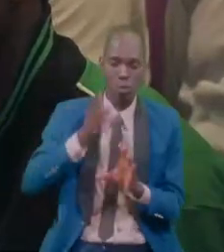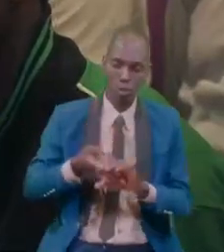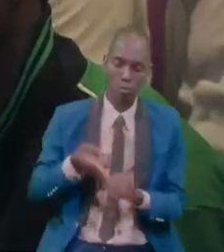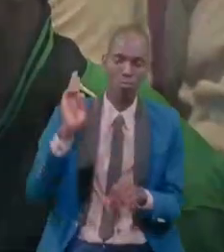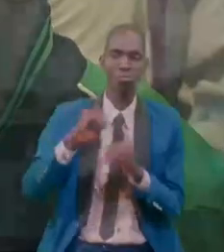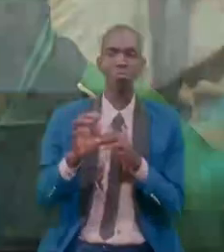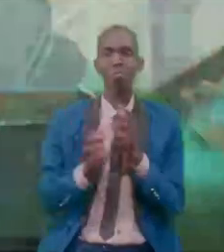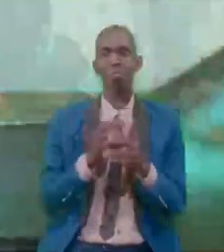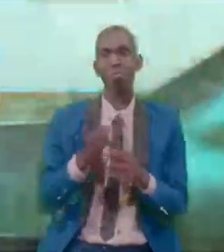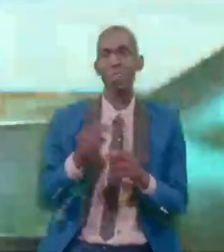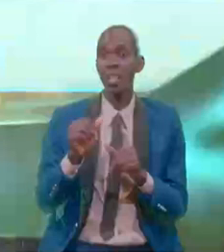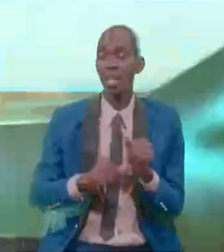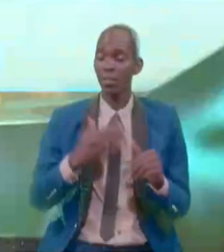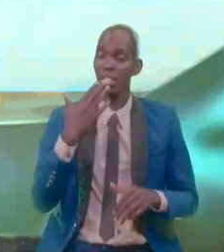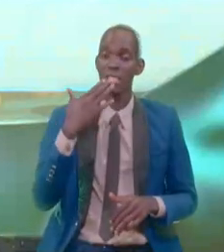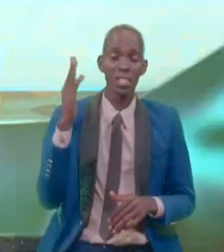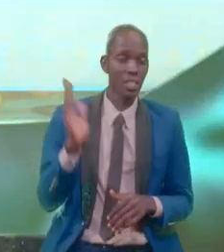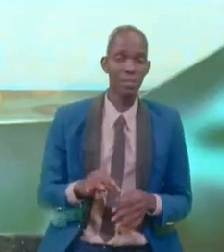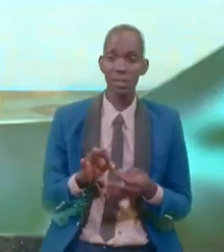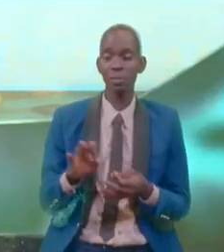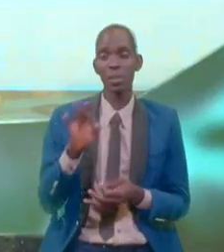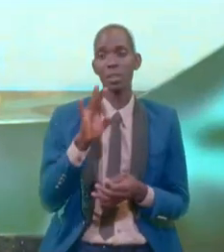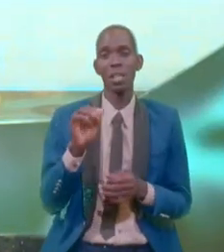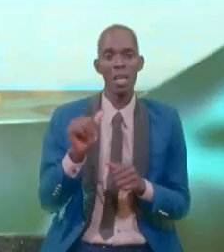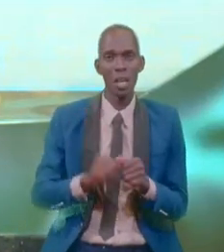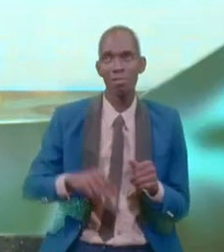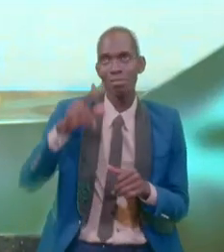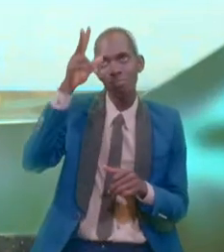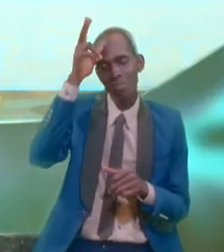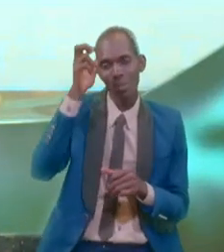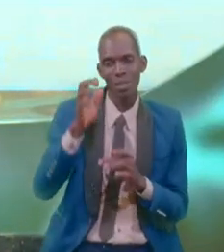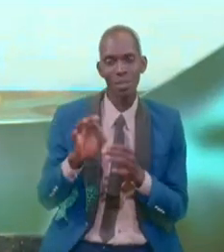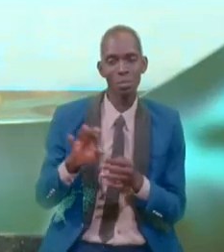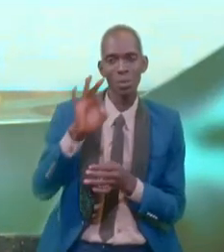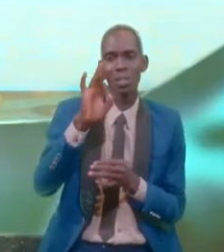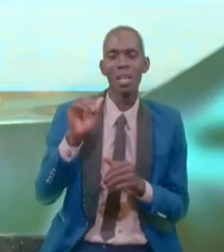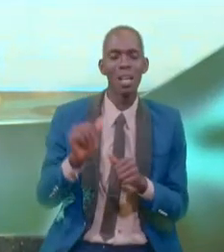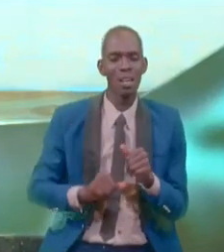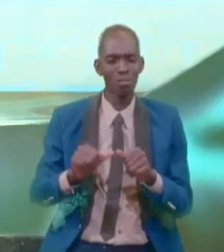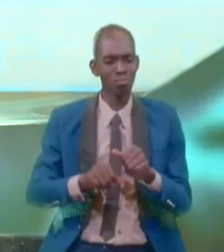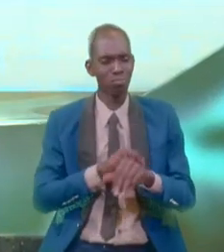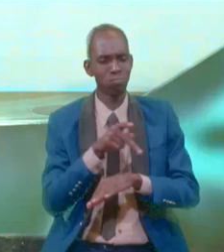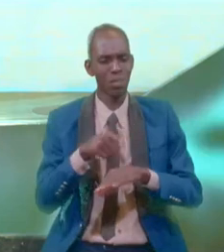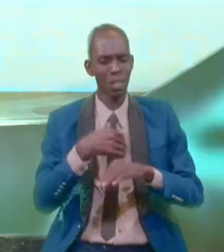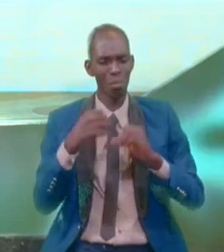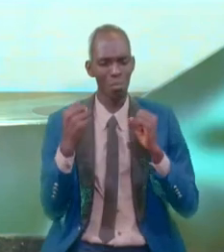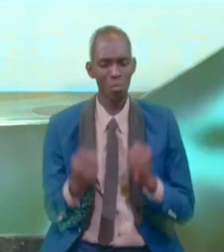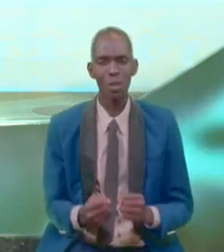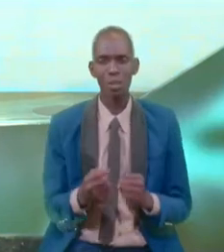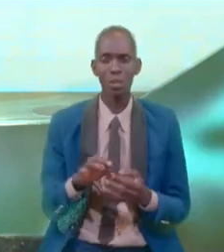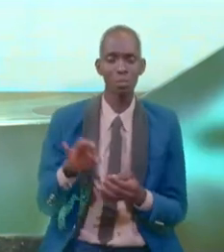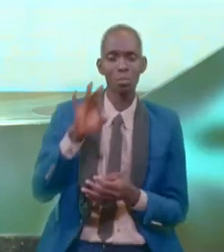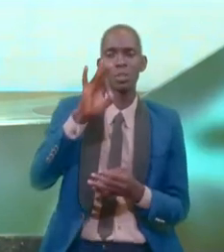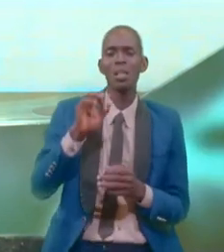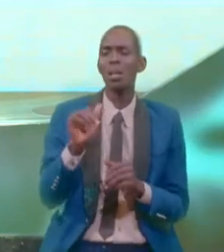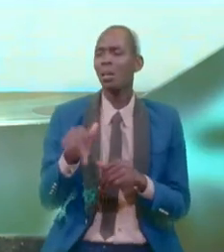Tout esprit mauvais, tout esprit démoniaque, toutes les principautés, les dominations et les